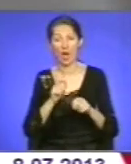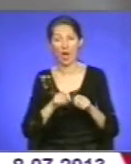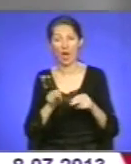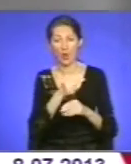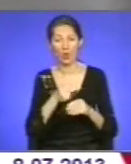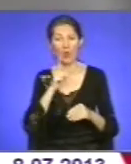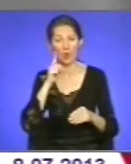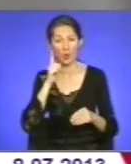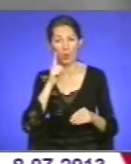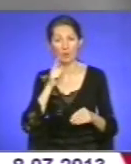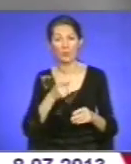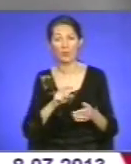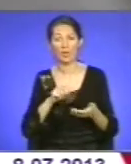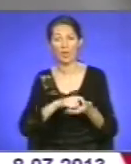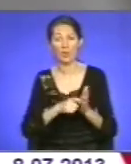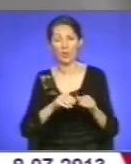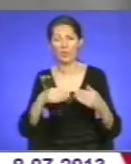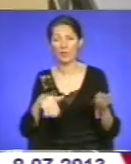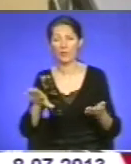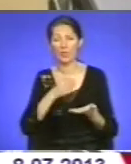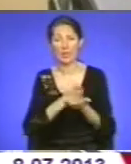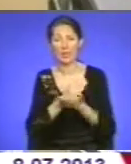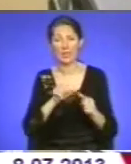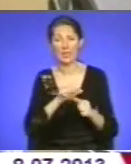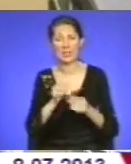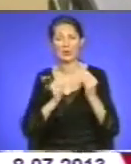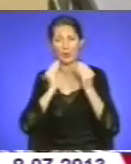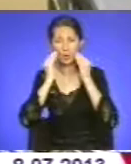крім протезування зубів і хірургічної допомоги. Огляд,